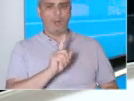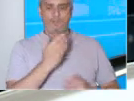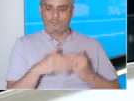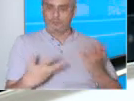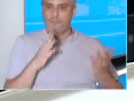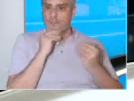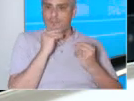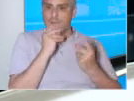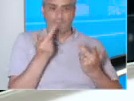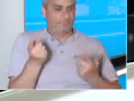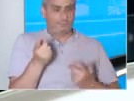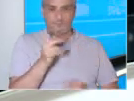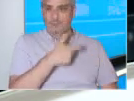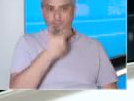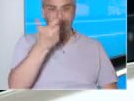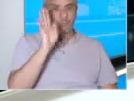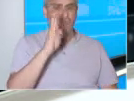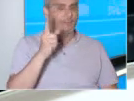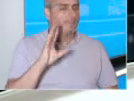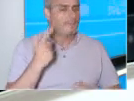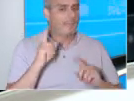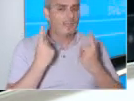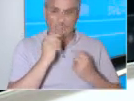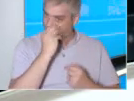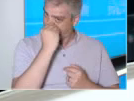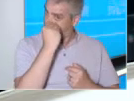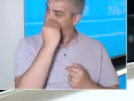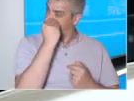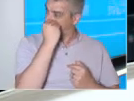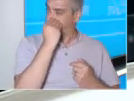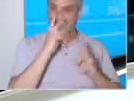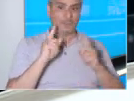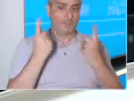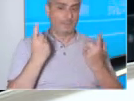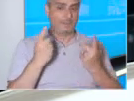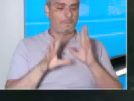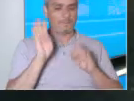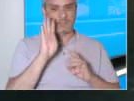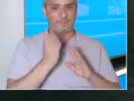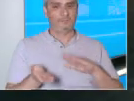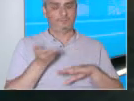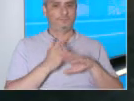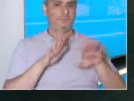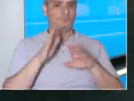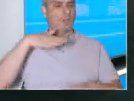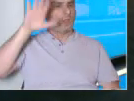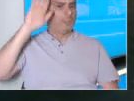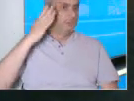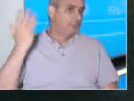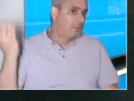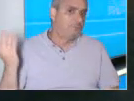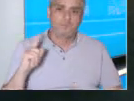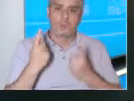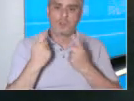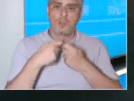מדברים על זה שאתם כפויי טובה כלפי נתניהו, מה יקרה אם יהיה התרחיש הזה? ביבי מעלה ממשלה להצבעה, ומה